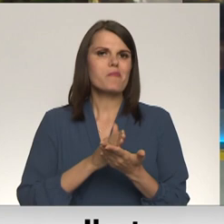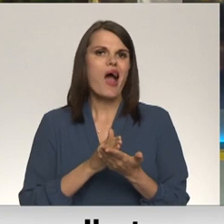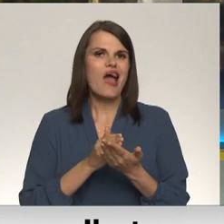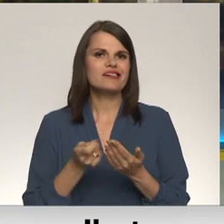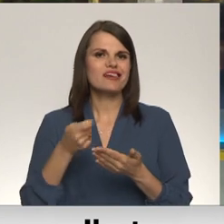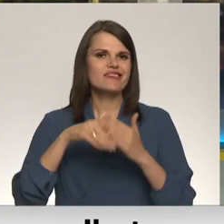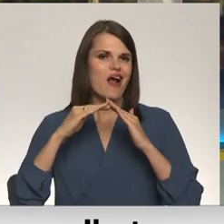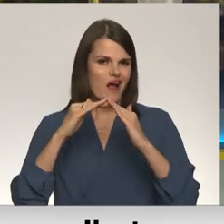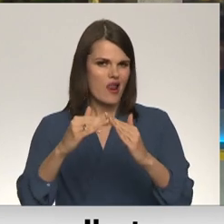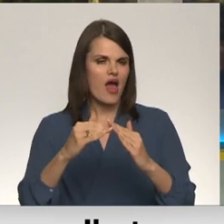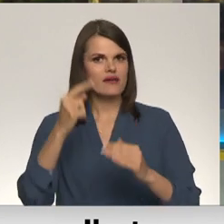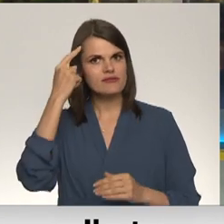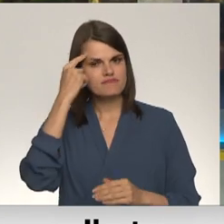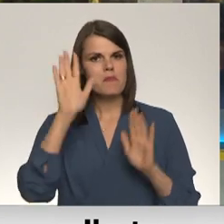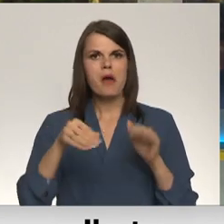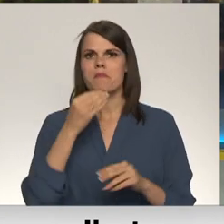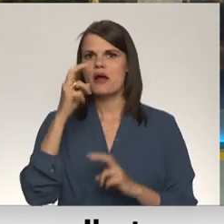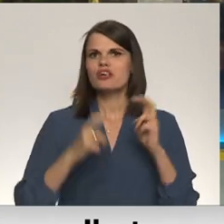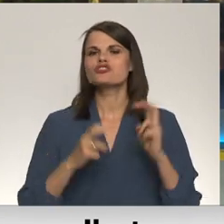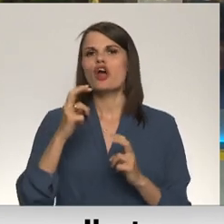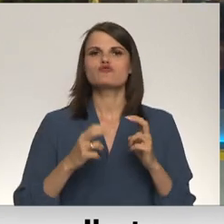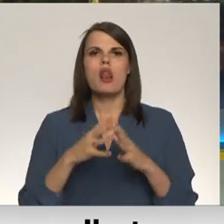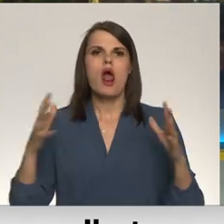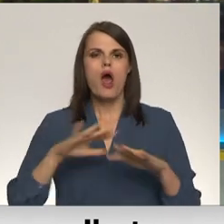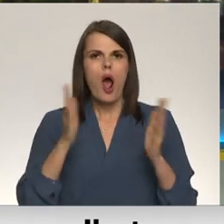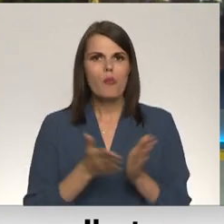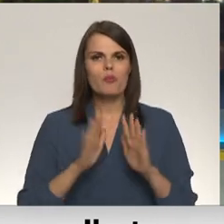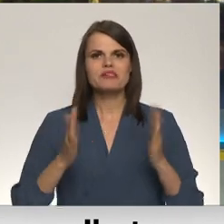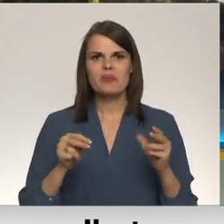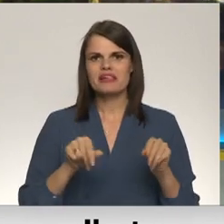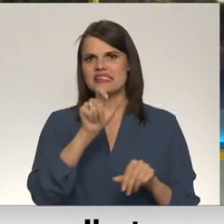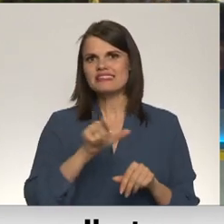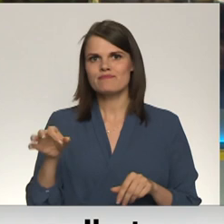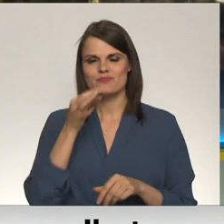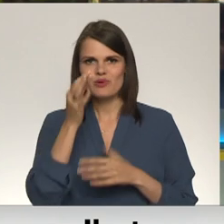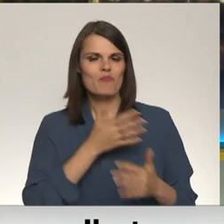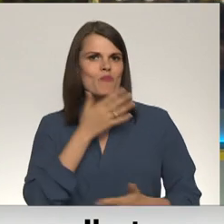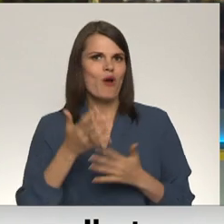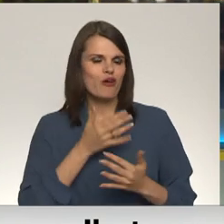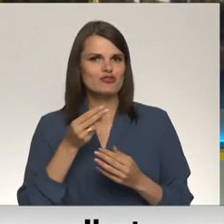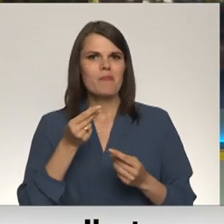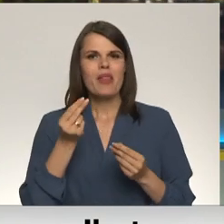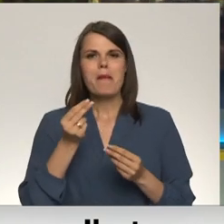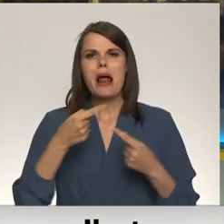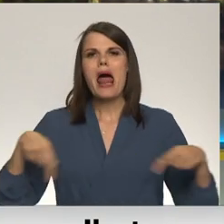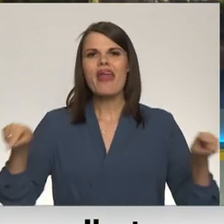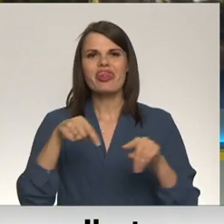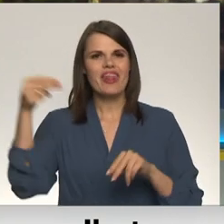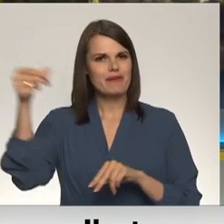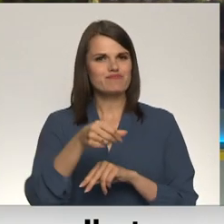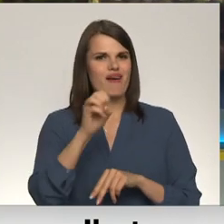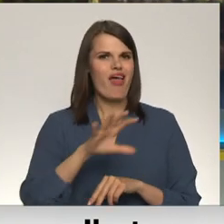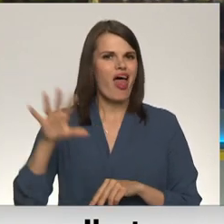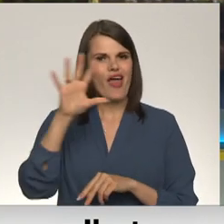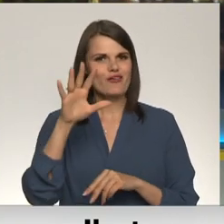par pārtikas ražošanu lielākos apjomos. Taču zemnieki pauž bažas, ka to kavēs nevienlīdzīgie platību maksājumi starp Eiropas Savienības valstīm